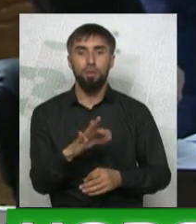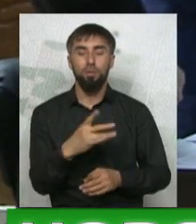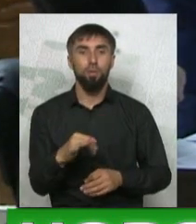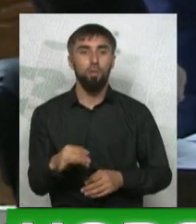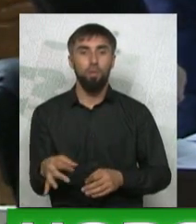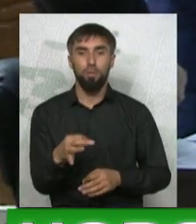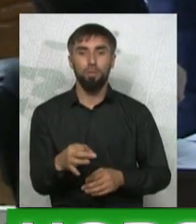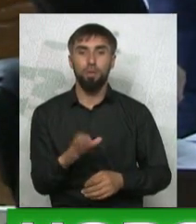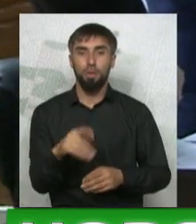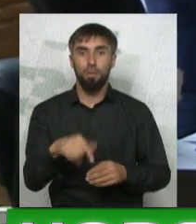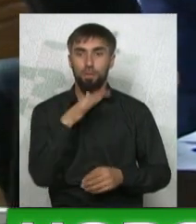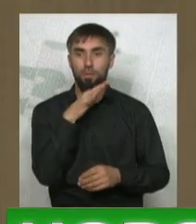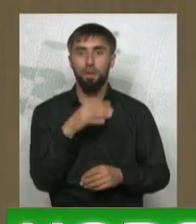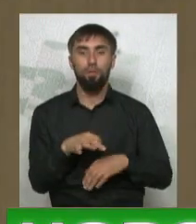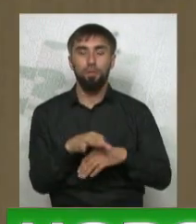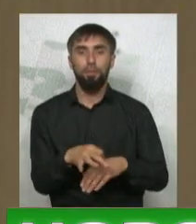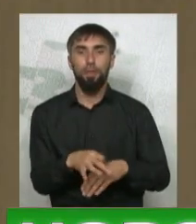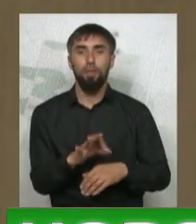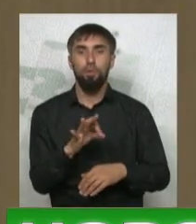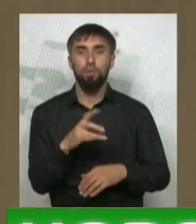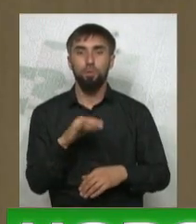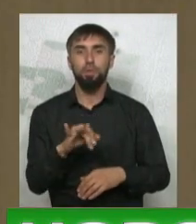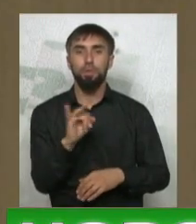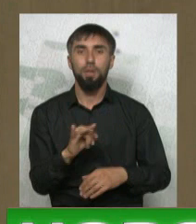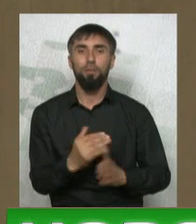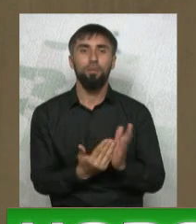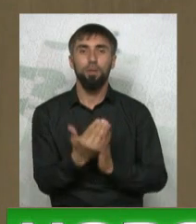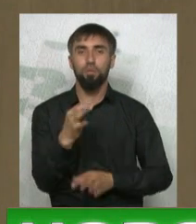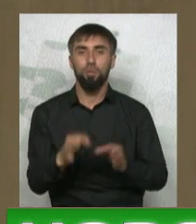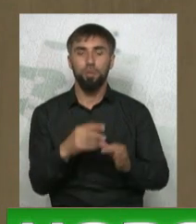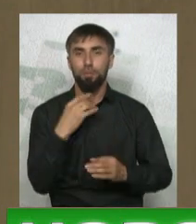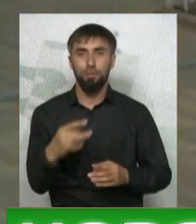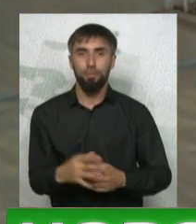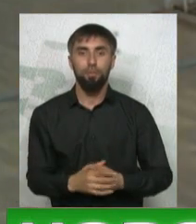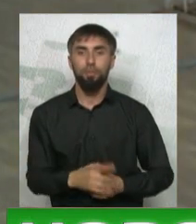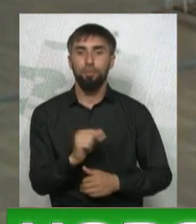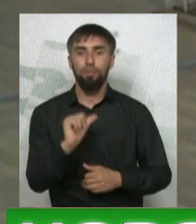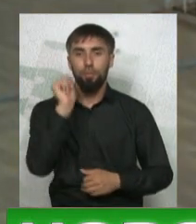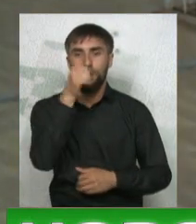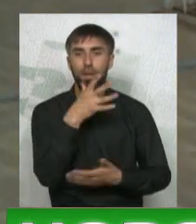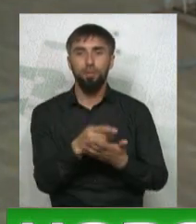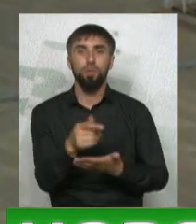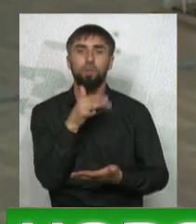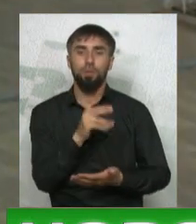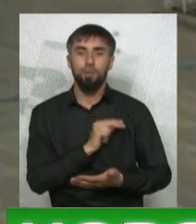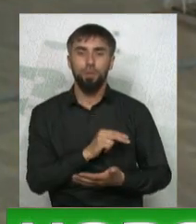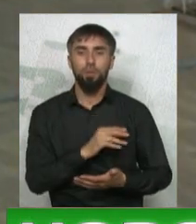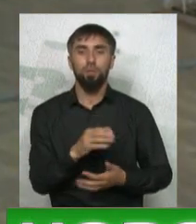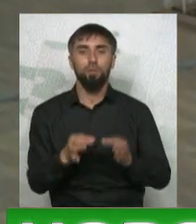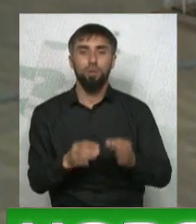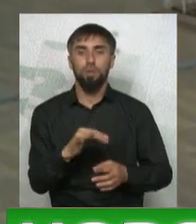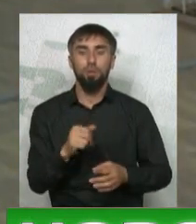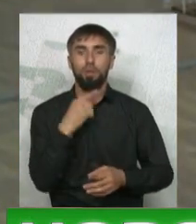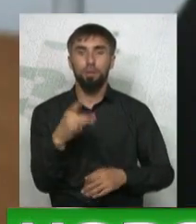области с этого времени ведётся отчёт истории Верховного суда Ингушетии за годы своего существования судебная система